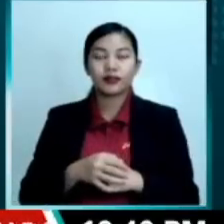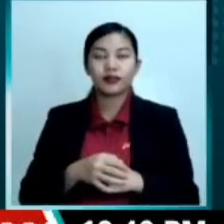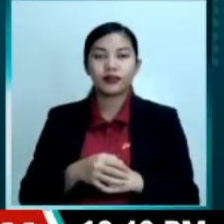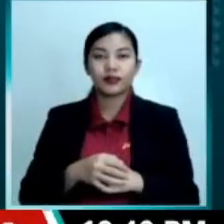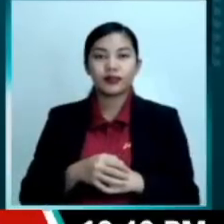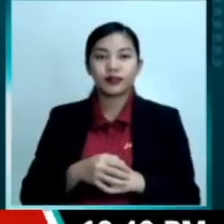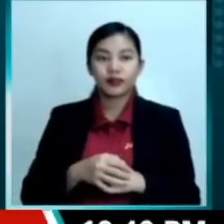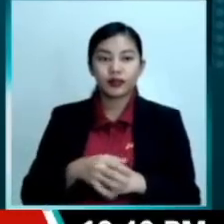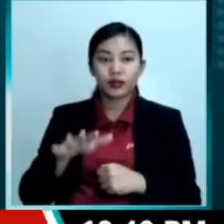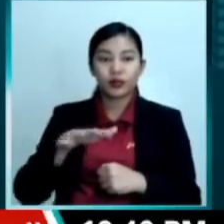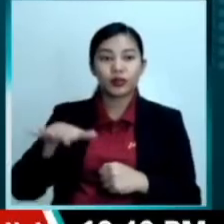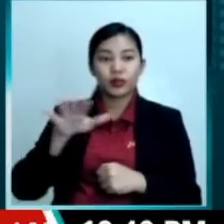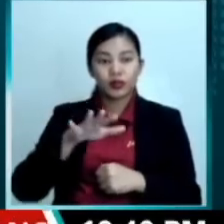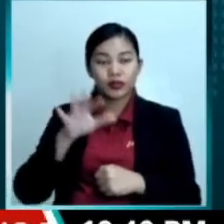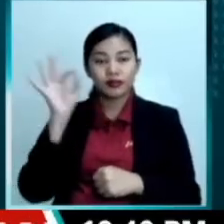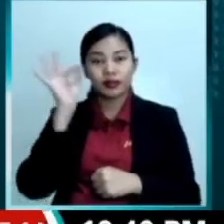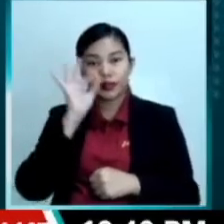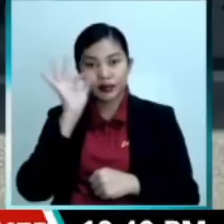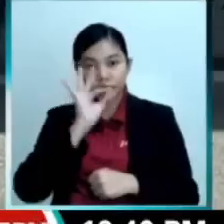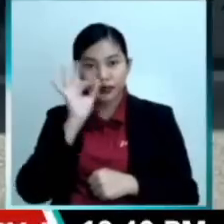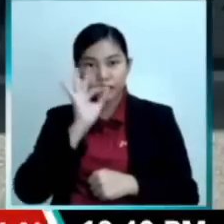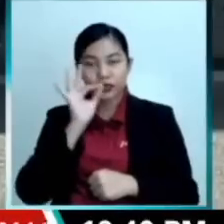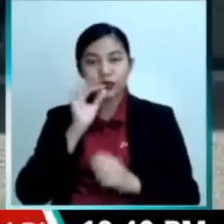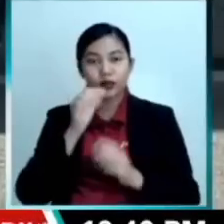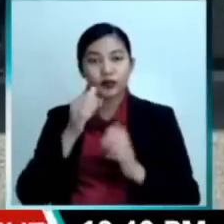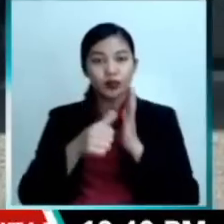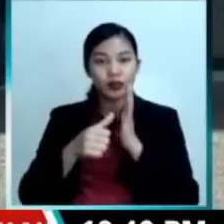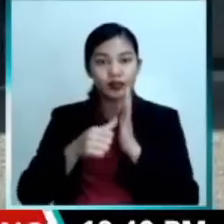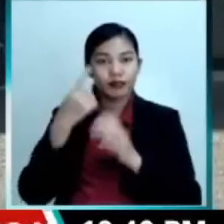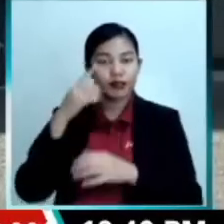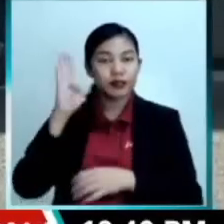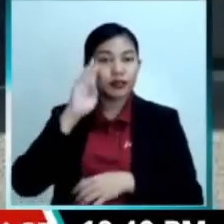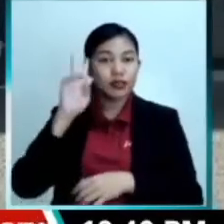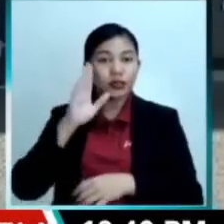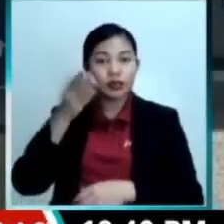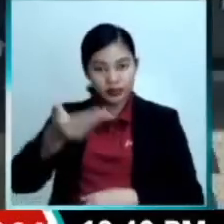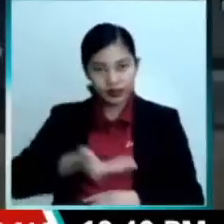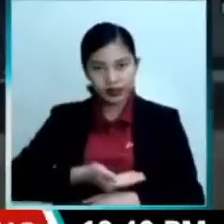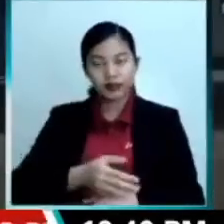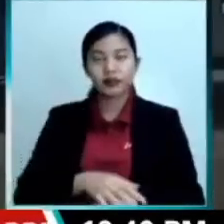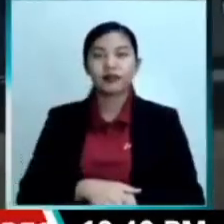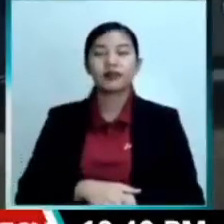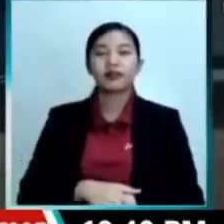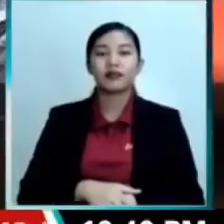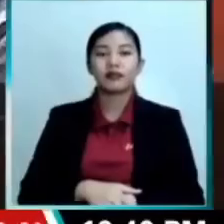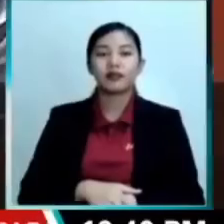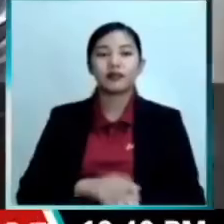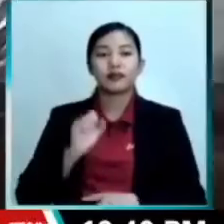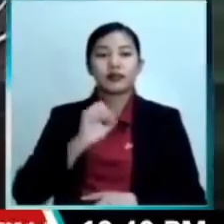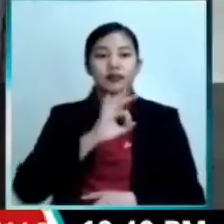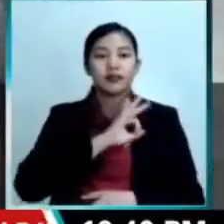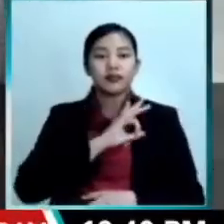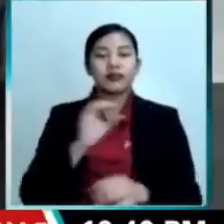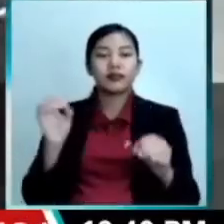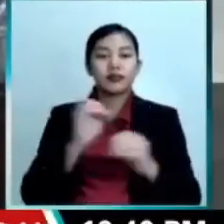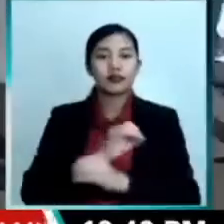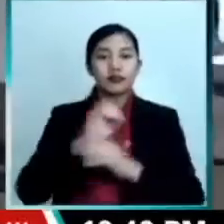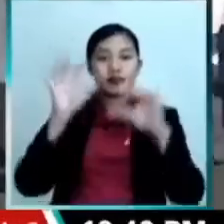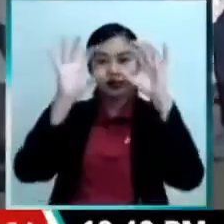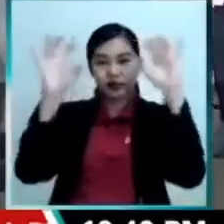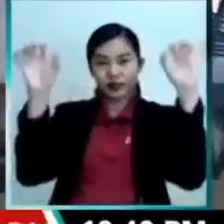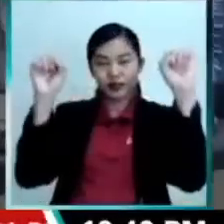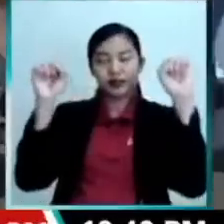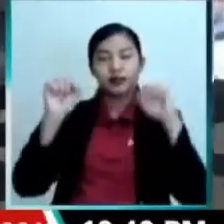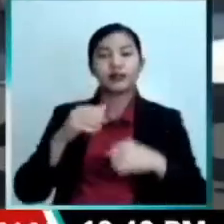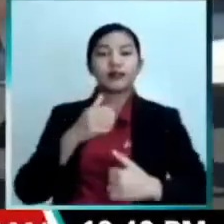who overwhelmingly voted him into office. Kanina, ininspeksyon na ng mga tauhan ng Office of the President, Presidential Security Group at